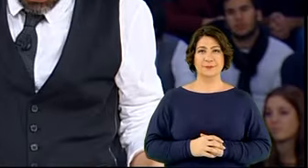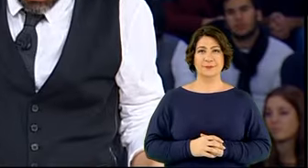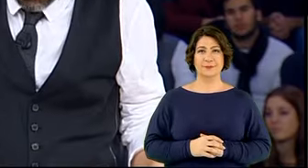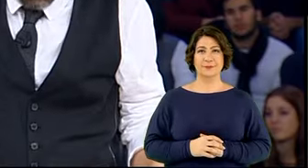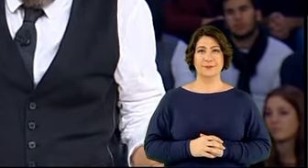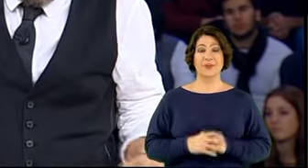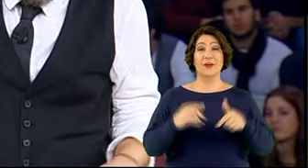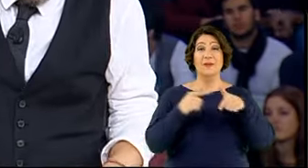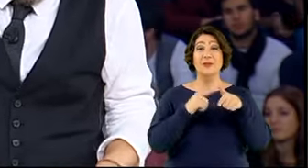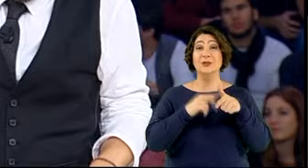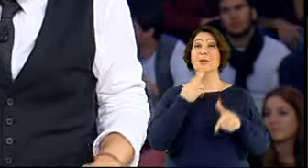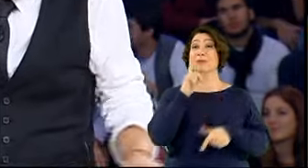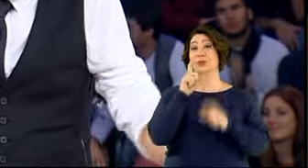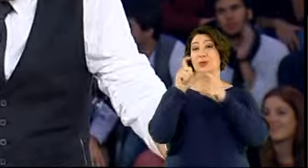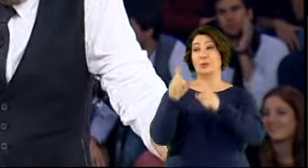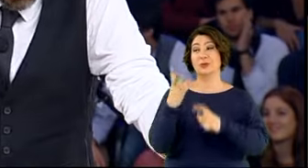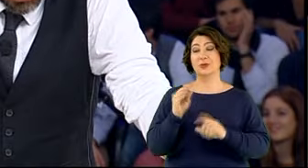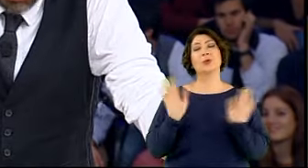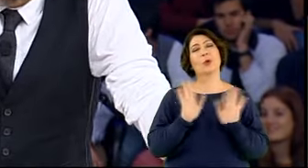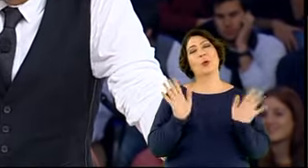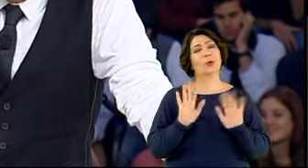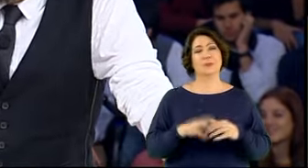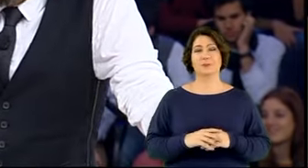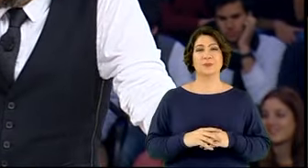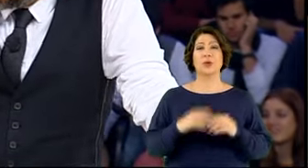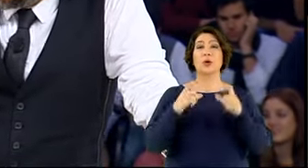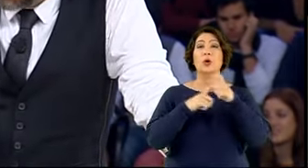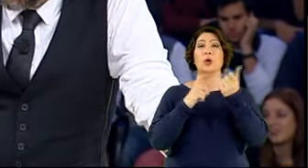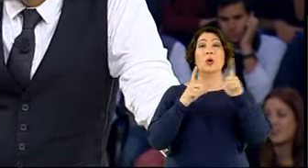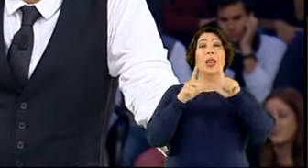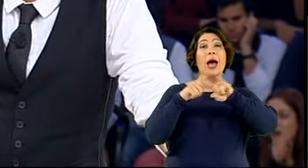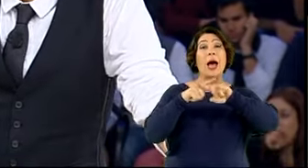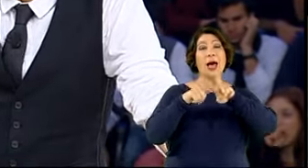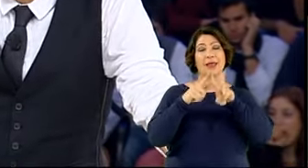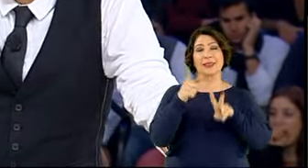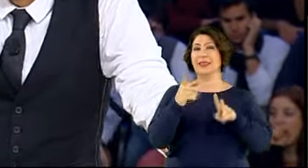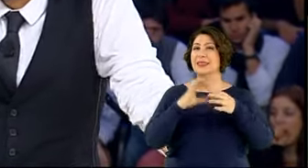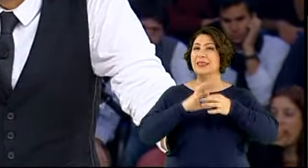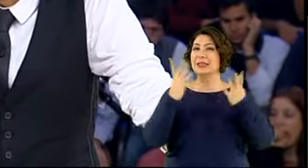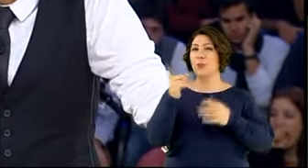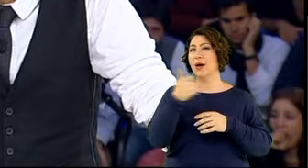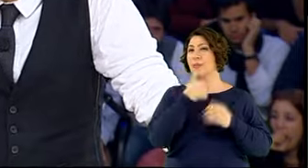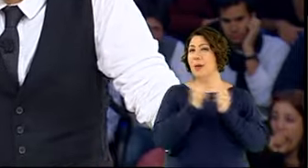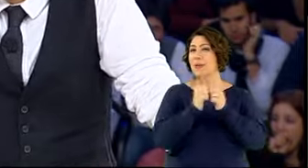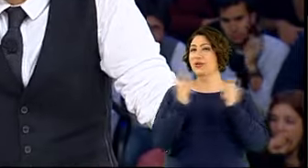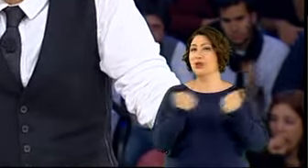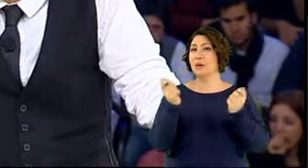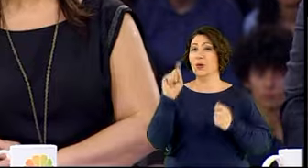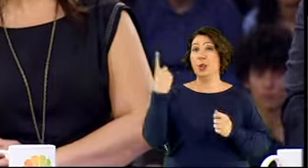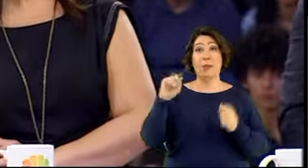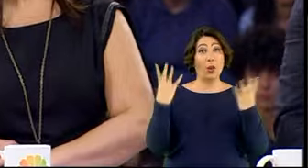Surround. Fatoş Hanım'a bir sorunuz olacaktı. Hayır, hayır. Gülhan. Buyurun. Nasıl bu adamla çalışmak yönetmen